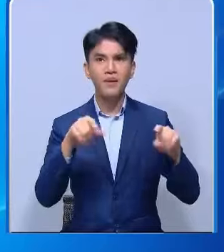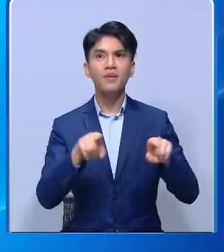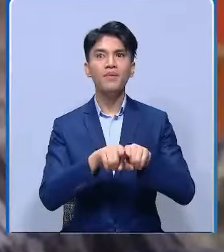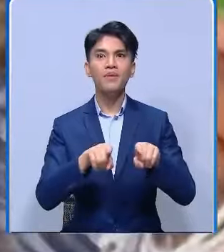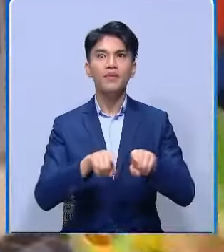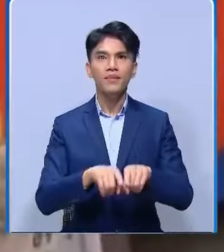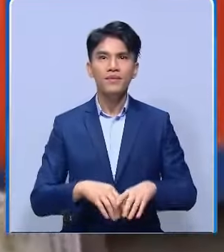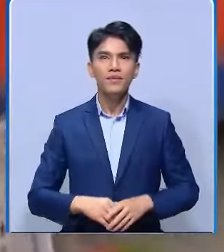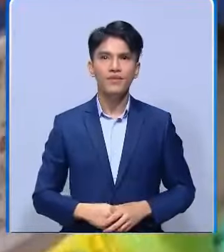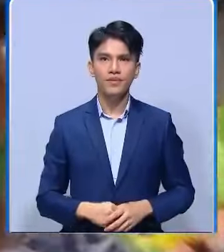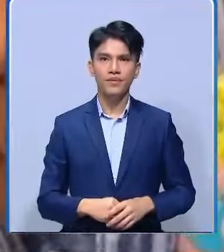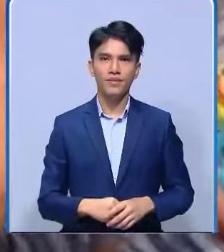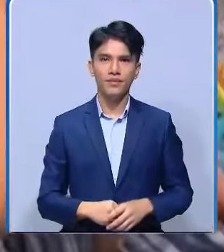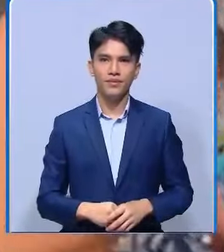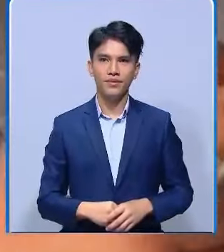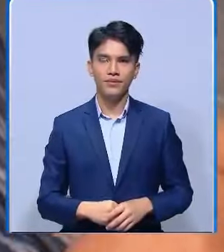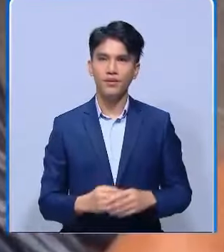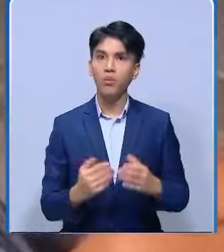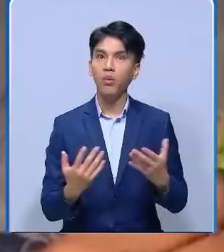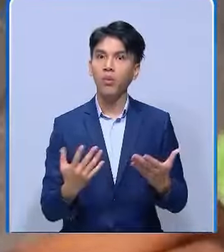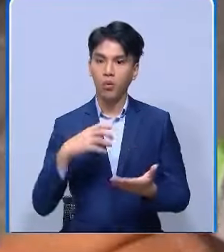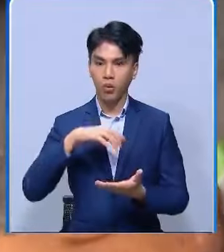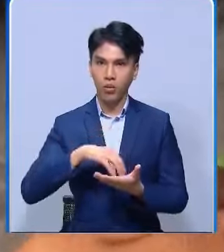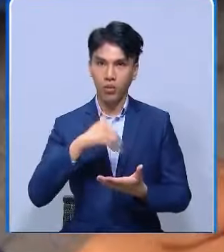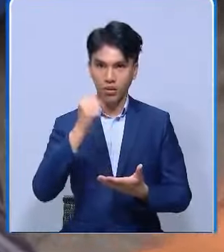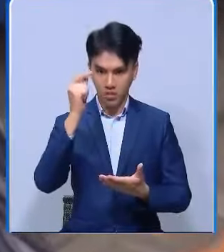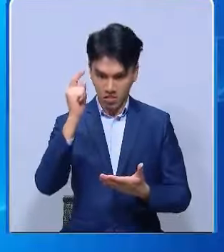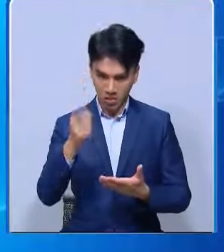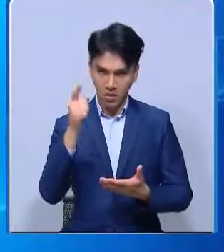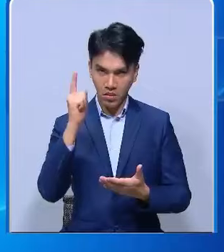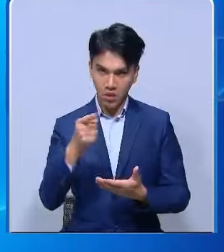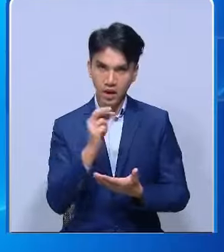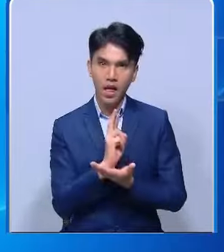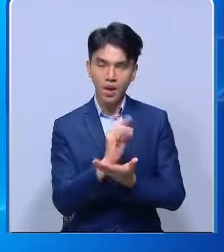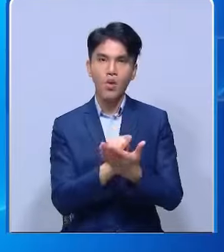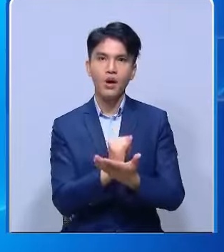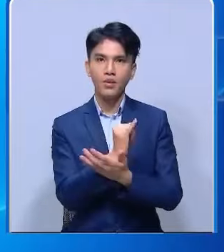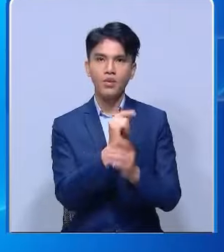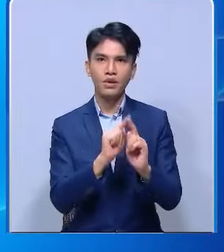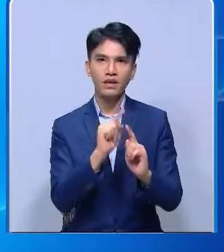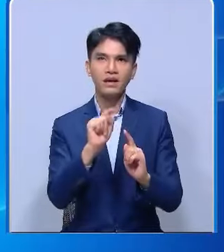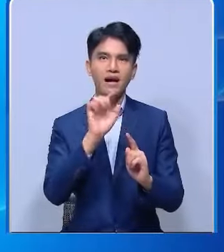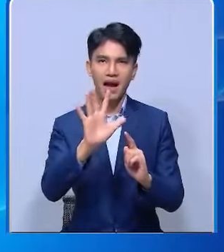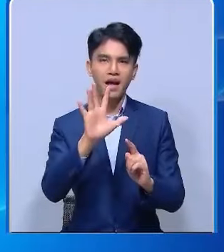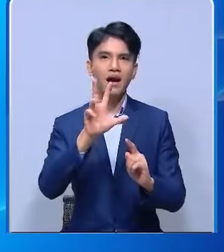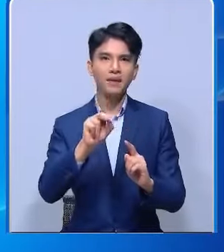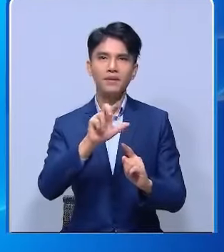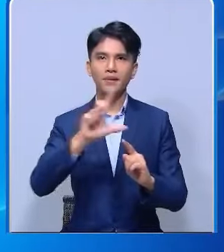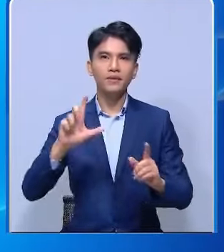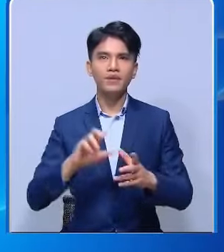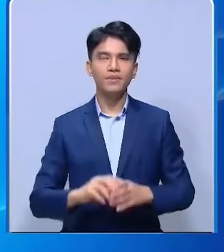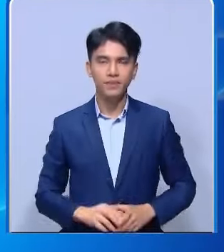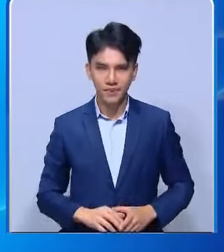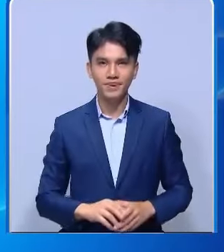ห คุณพระดวงคุณพี่นั้นดีจังถูกรางวัลที่1ไป5ใบ30ล้านบาทน